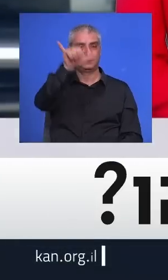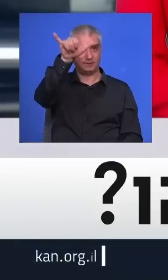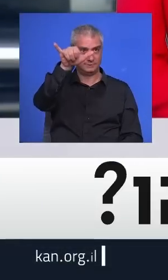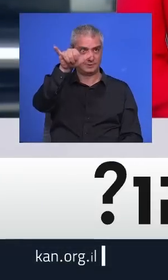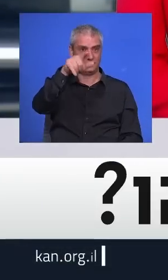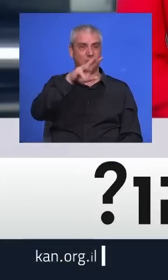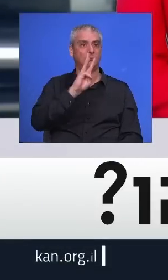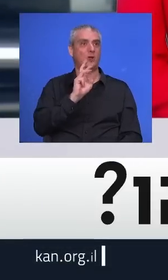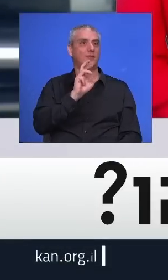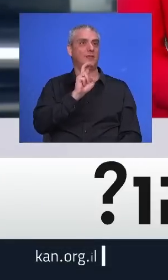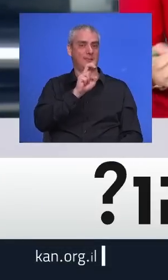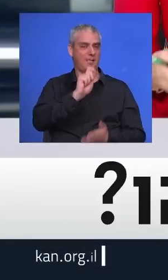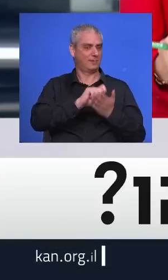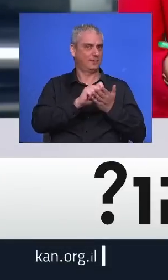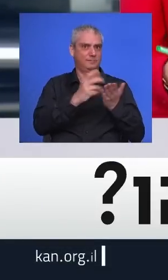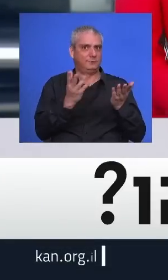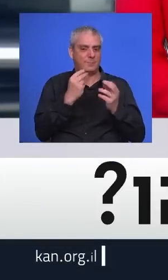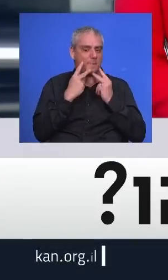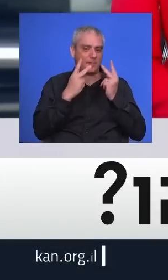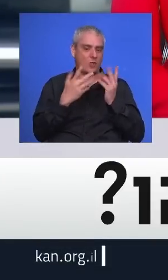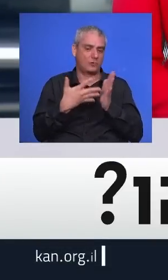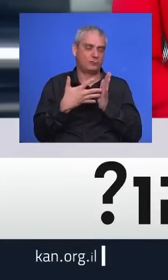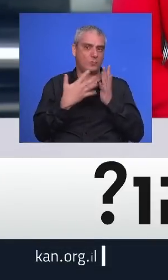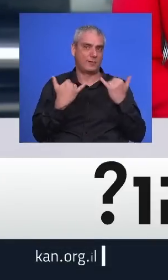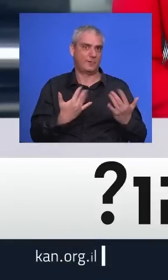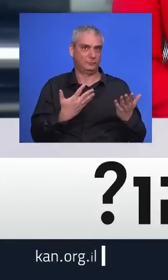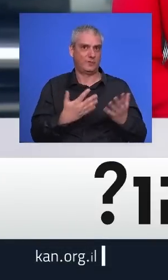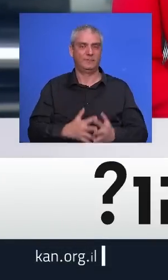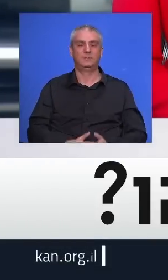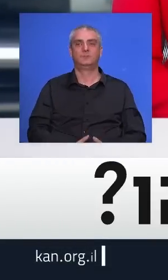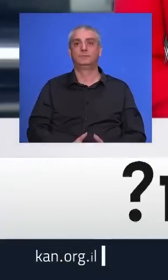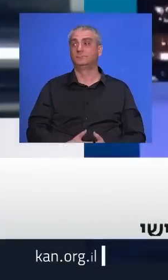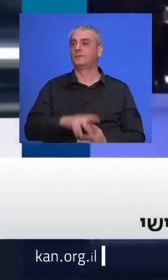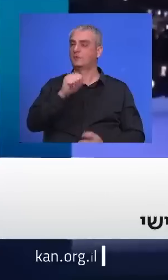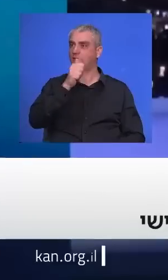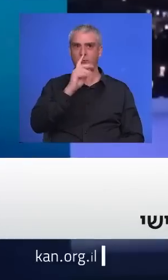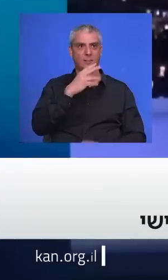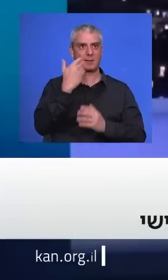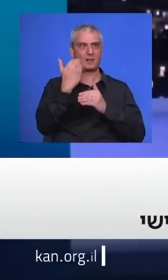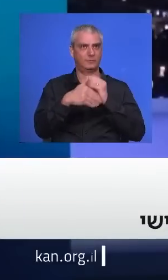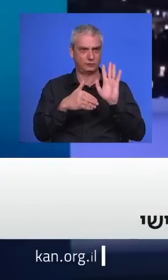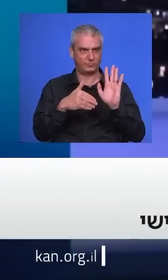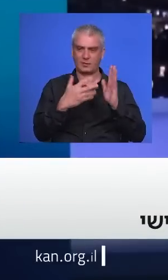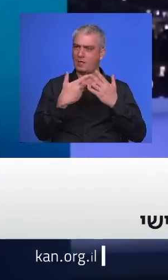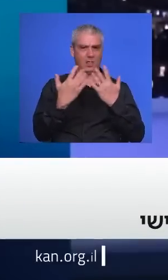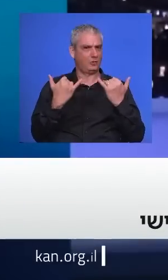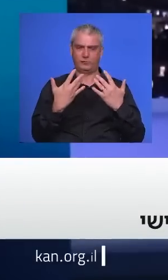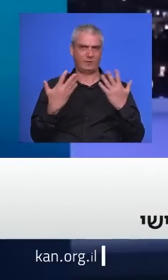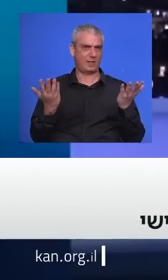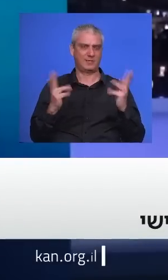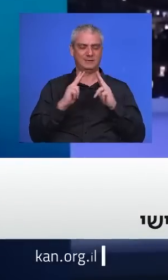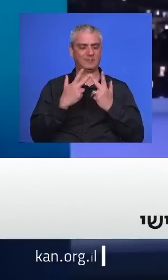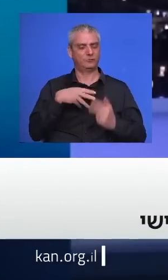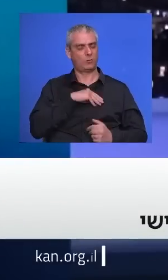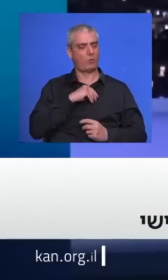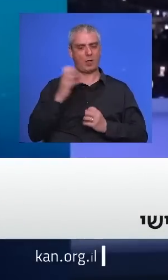ושרון עידן כתבנו אותה עם הפתרונות שנבחנים עכשיו. כן, קודם כל בואי נתחיל באמת מהסוף. מיכל, אין כרגע בעצם צוות שמוכן להטיס